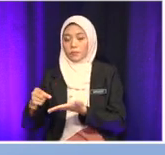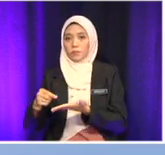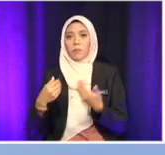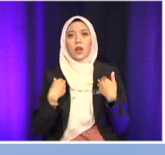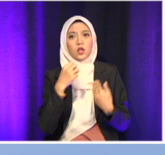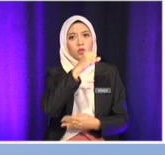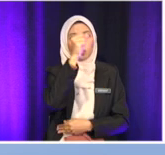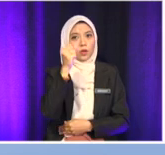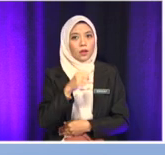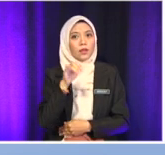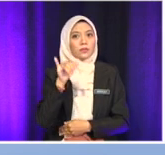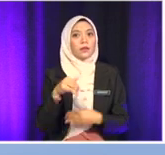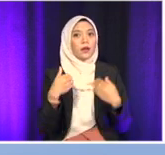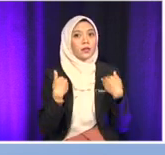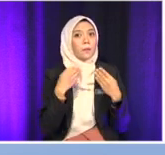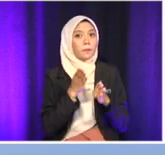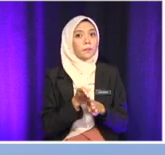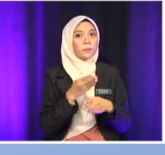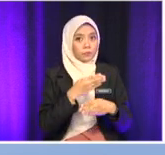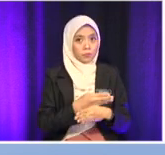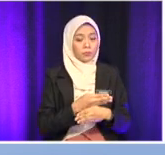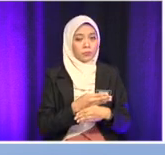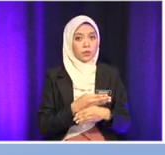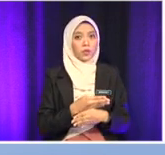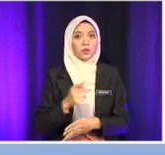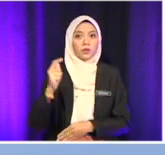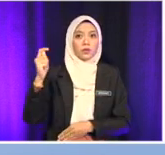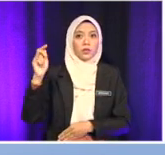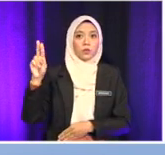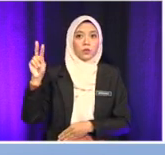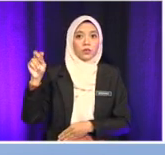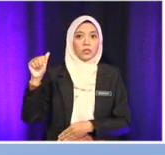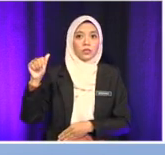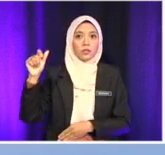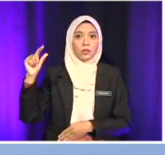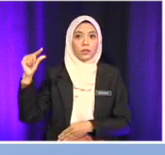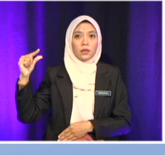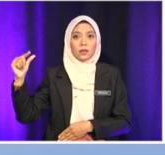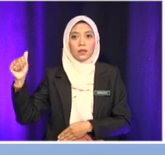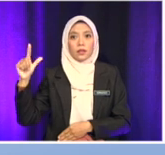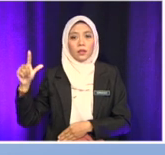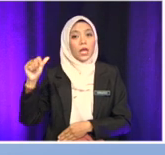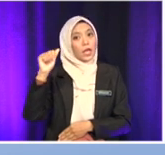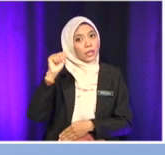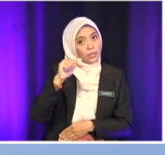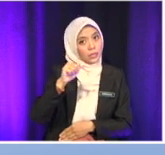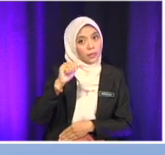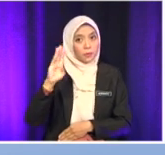yang ada berbentuk pecahan tunggal seperti ada Ebi atau si